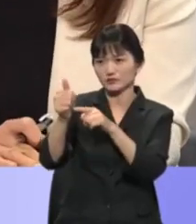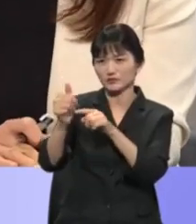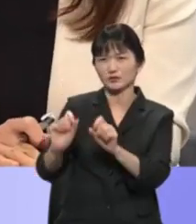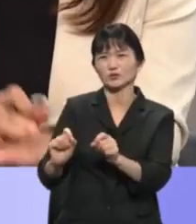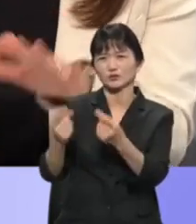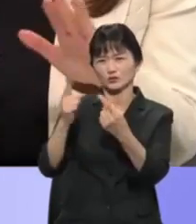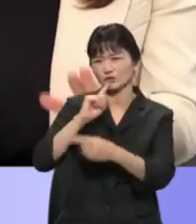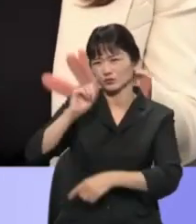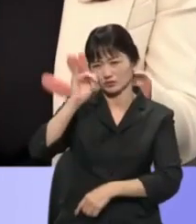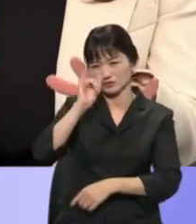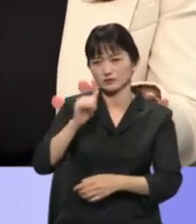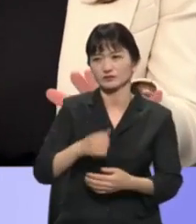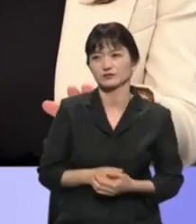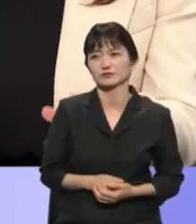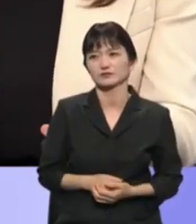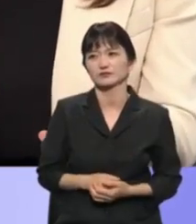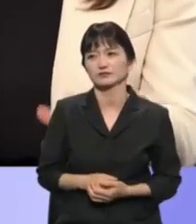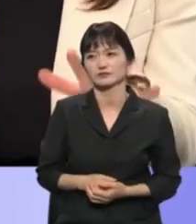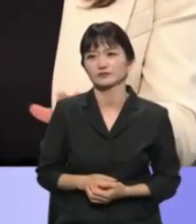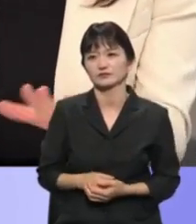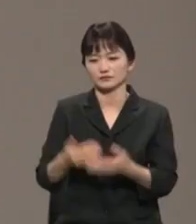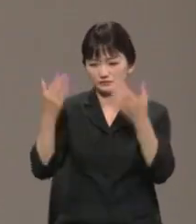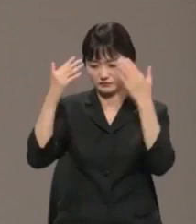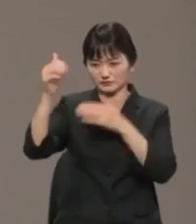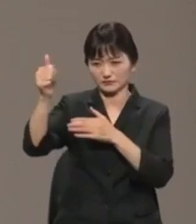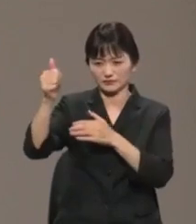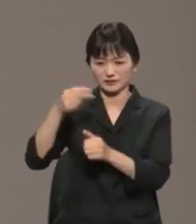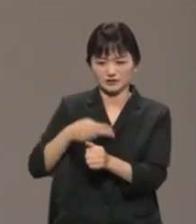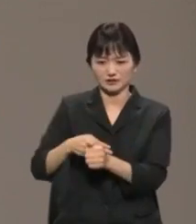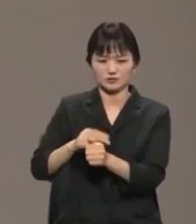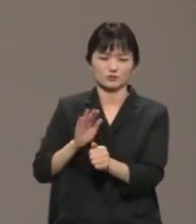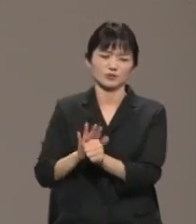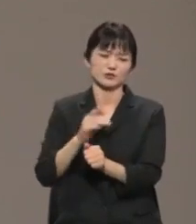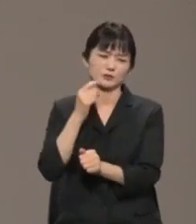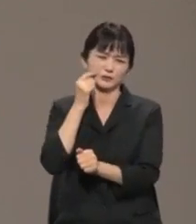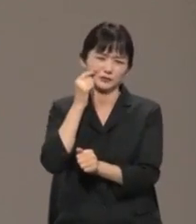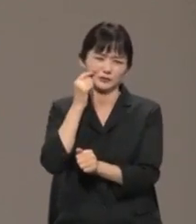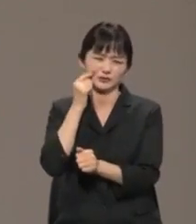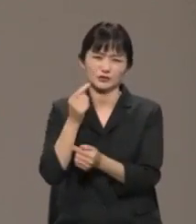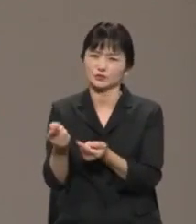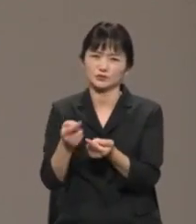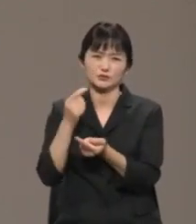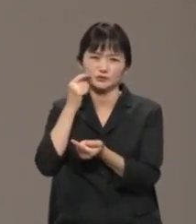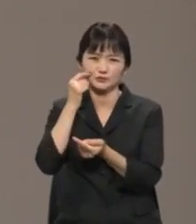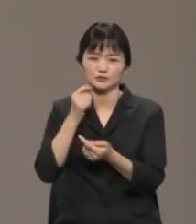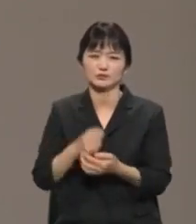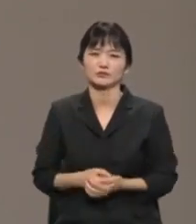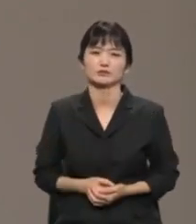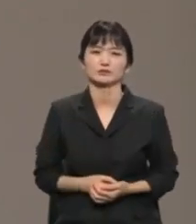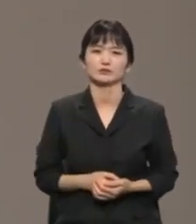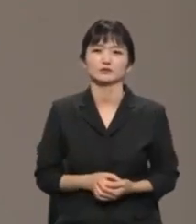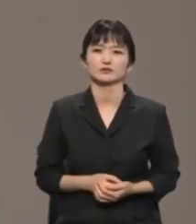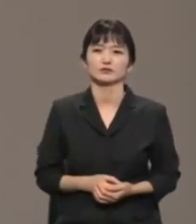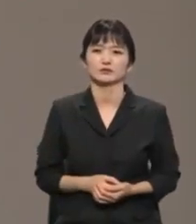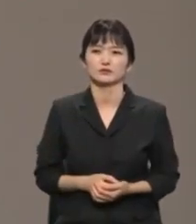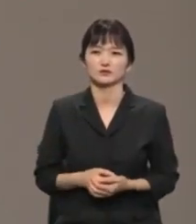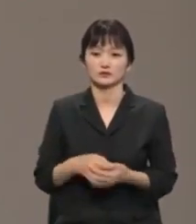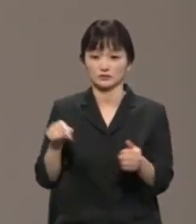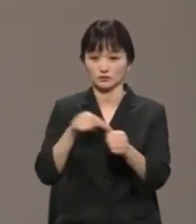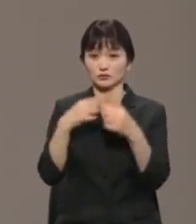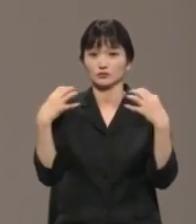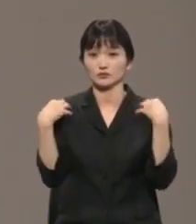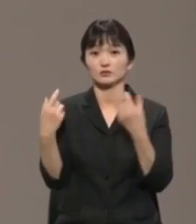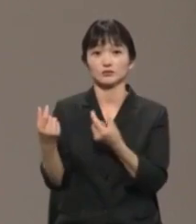할 수가 있기 때문에 전혀 도와주지 못하고 중계를 하지 못하는 거예요 그래서 한편으로는 학교에서도 그렇고 어떤 교육청에서도